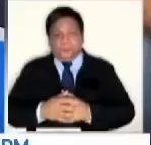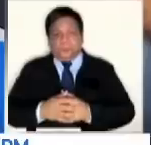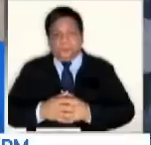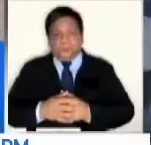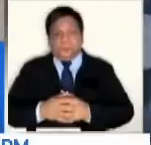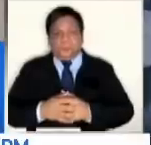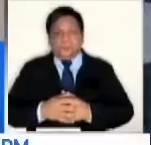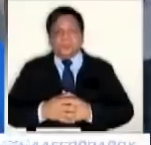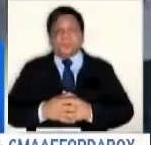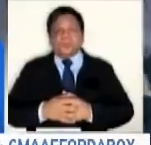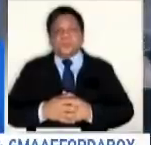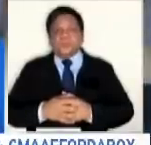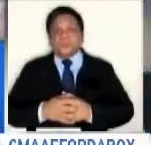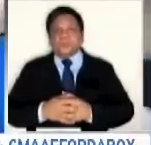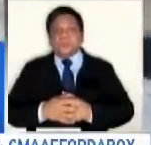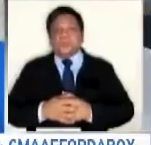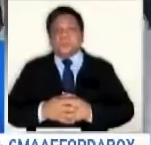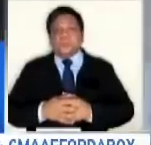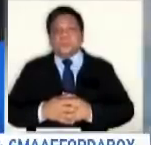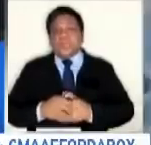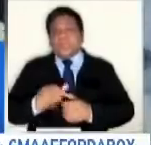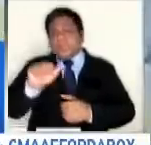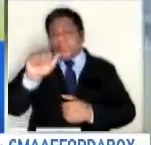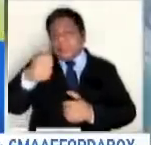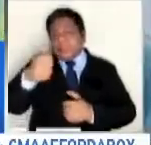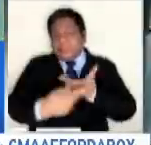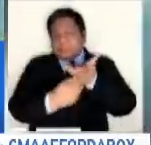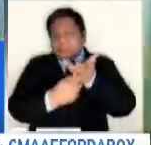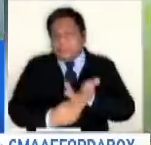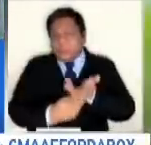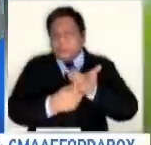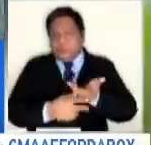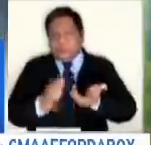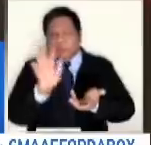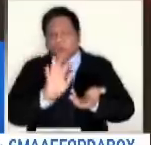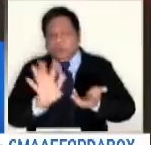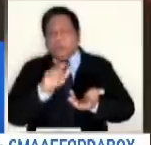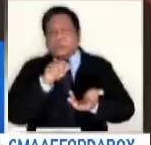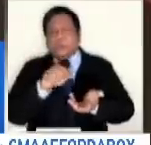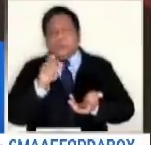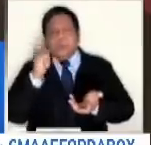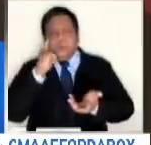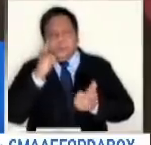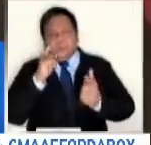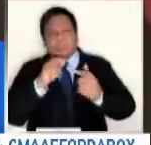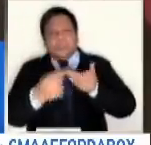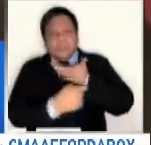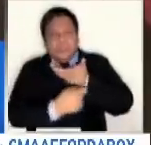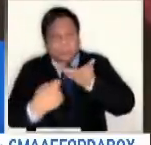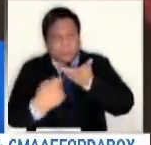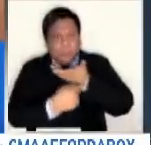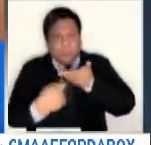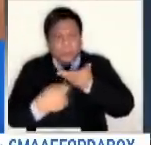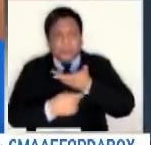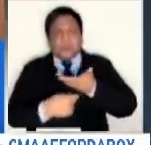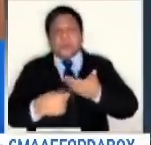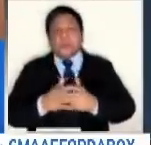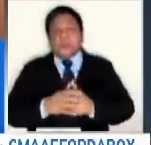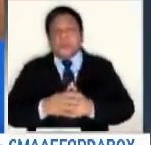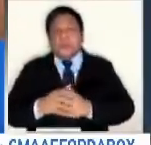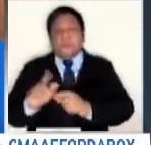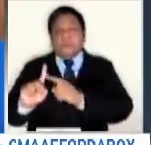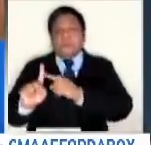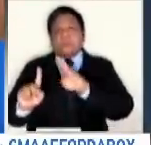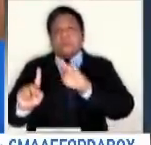10 kilo ng hinihinalang shabu ang nalambat ng pulisya sa Dasmariñas, Cavite kagabi. Arestado si Michael Lucas sa Baybas operation na ikinasa ng